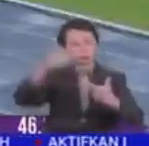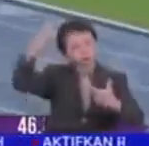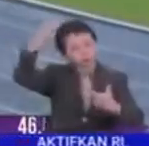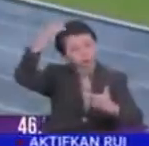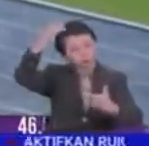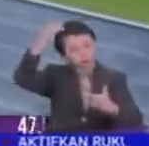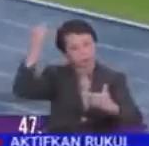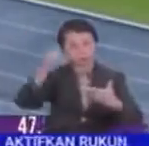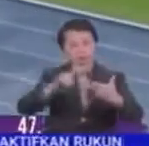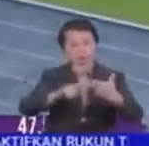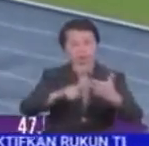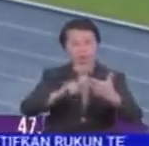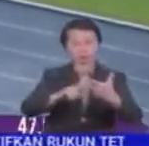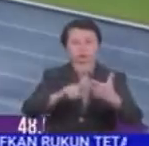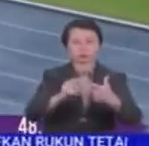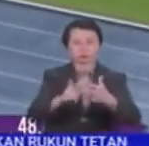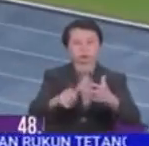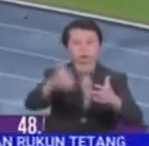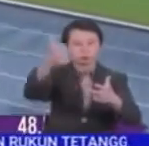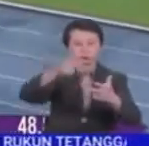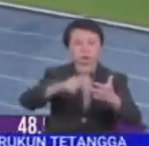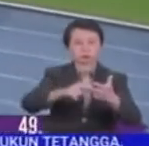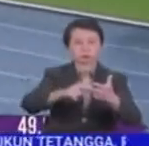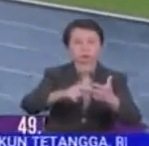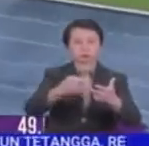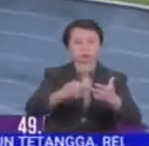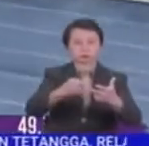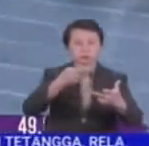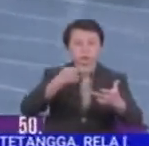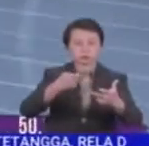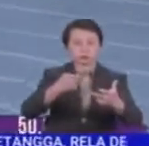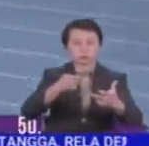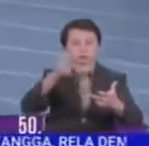Muhammad Ammar, manakala gangsa menjadi milik Muhammad Fakhrul Afizul Nasir dari Kelantan.